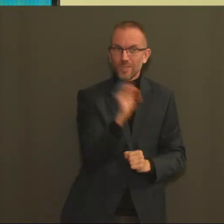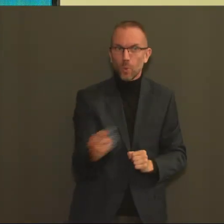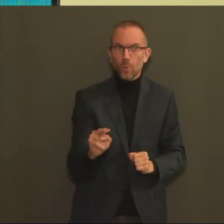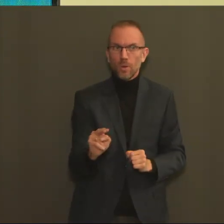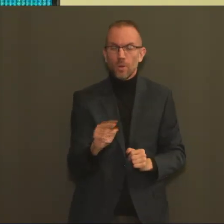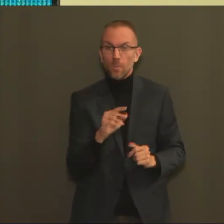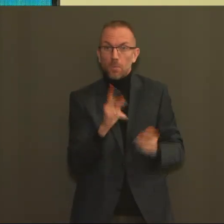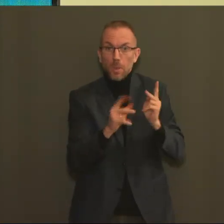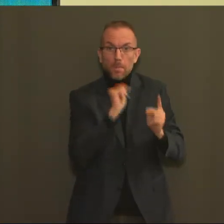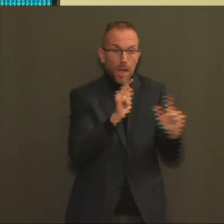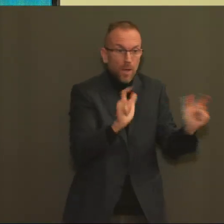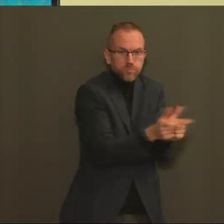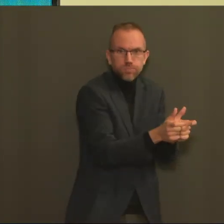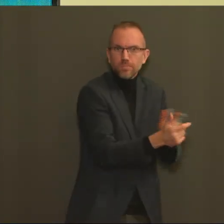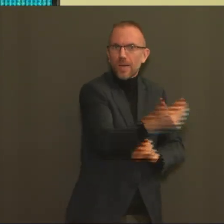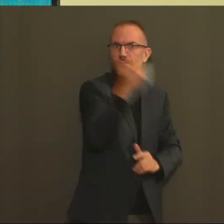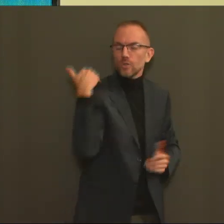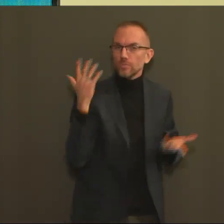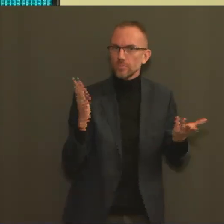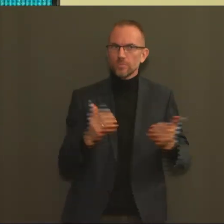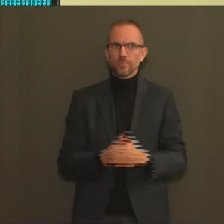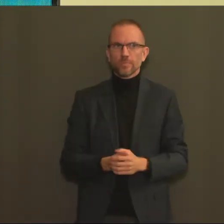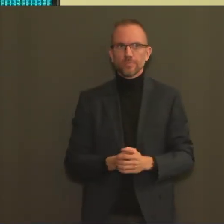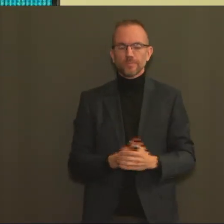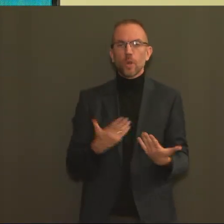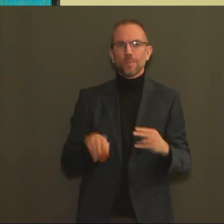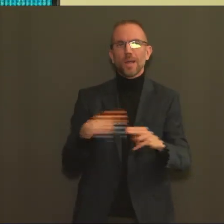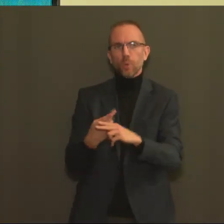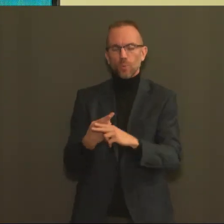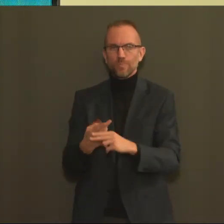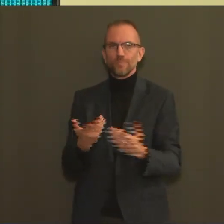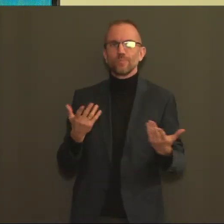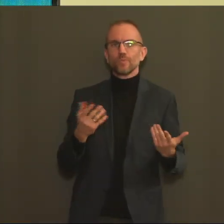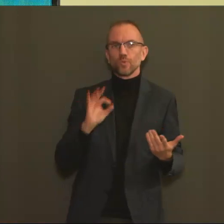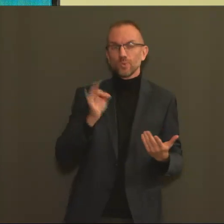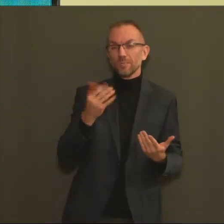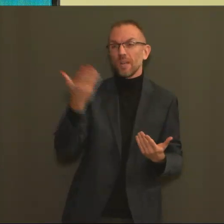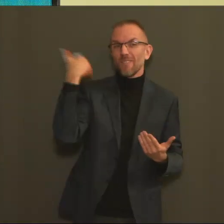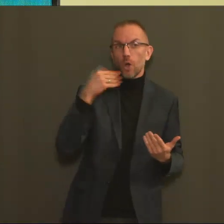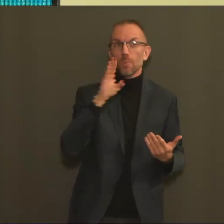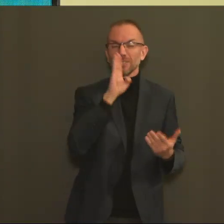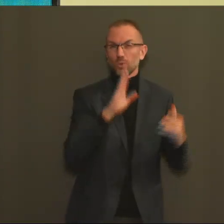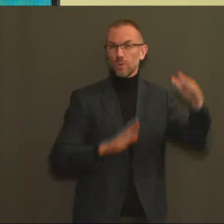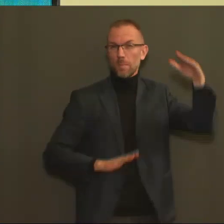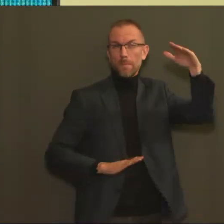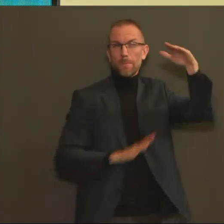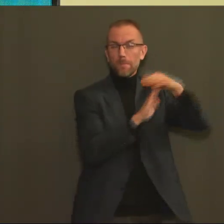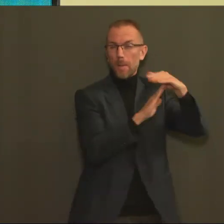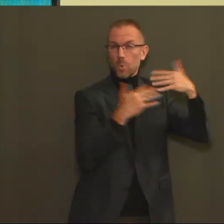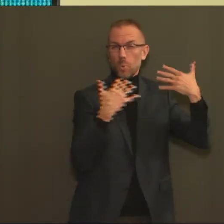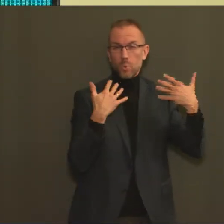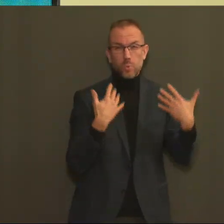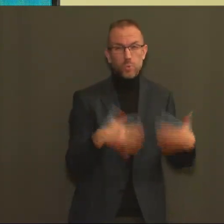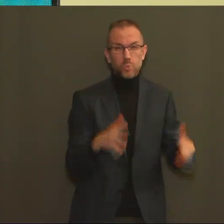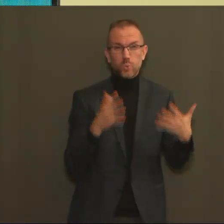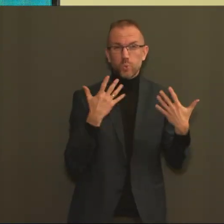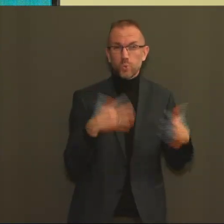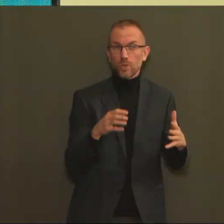er effect die man hebben ruzie kijken nu haar piek extra mooi bord al zit in mijn bloed iq scheppen zonder plus importants neer